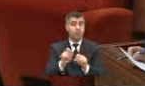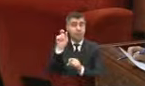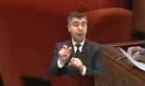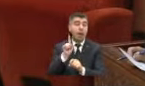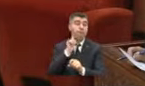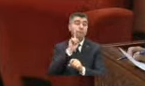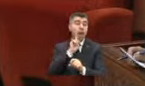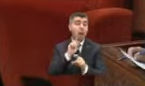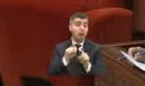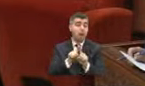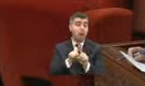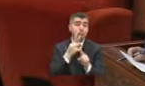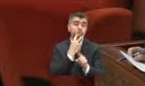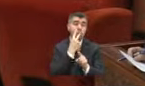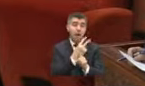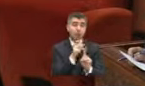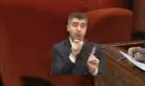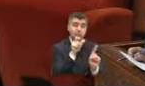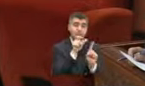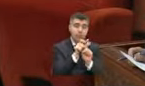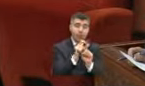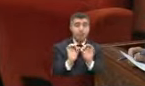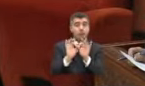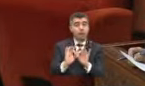يعني واجهتي عدم وجود